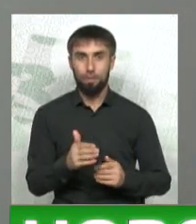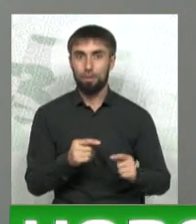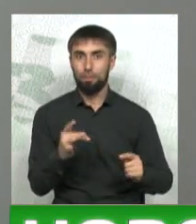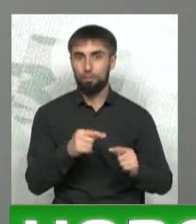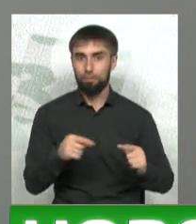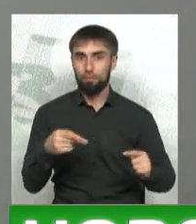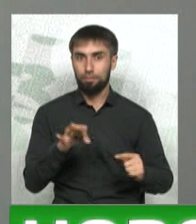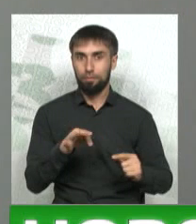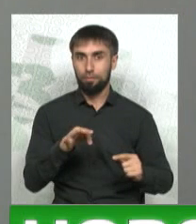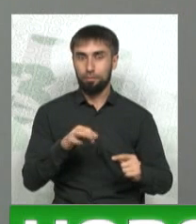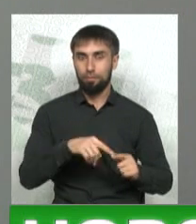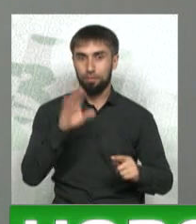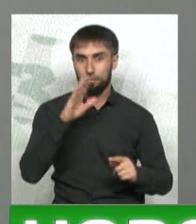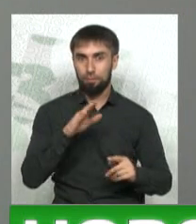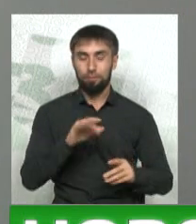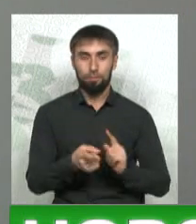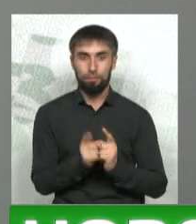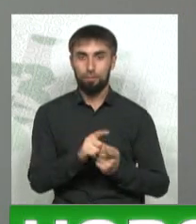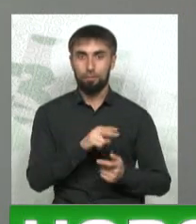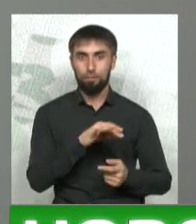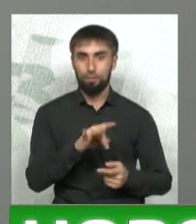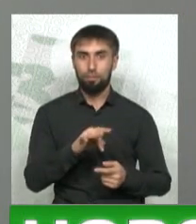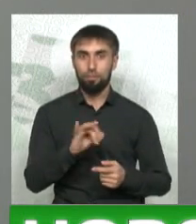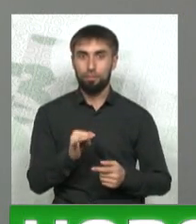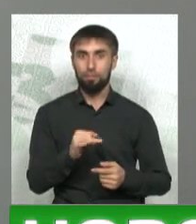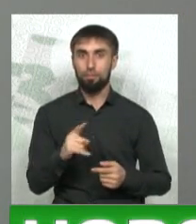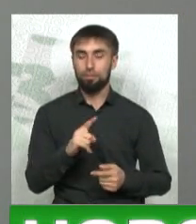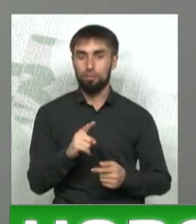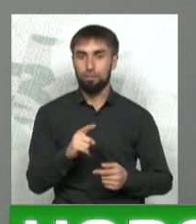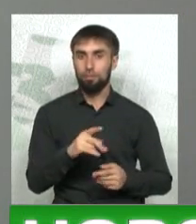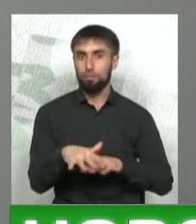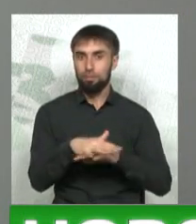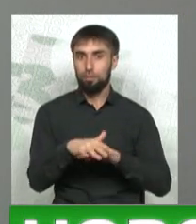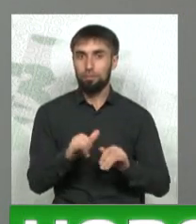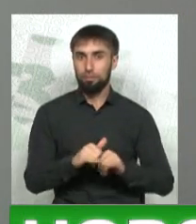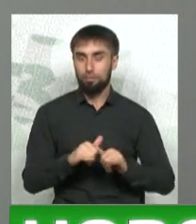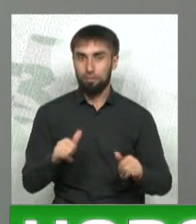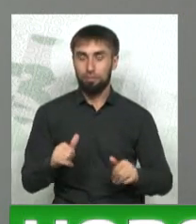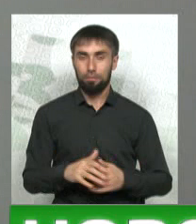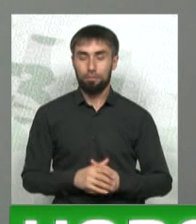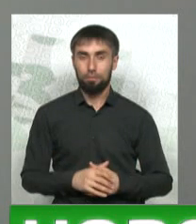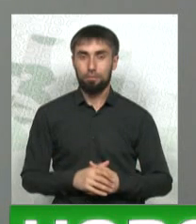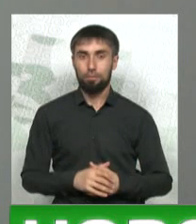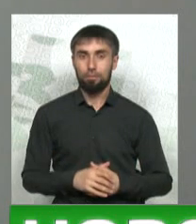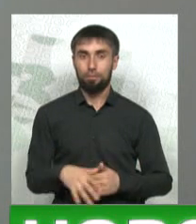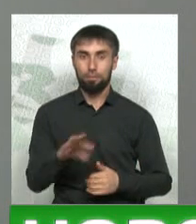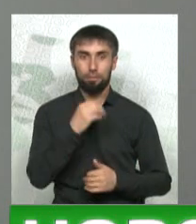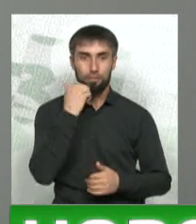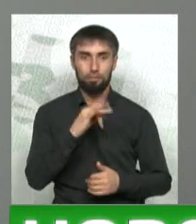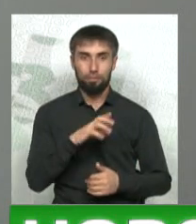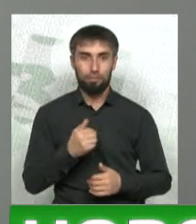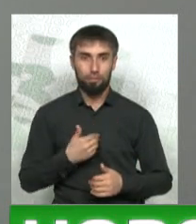расстояние по подаче воды, меняется диаметр, в связи с тем, что население увеличилось. Все старые трубы